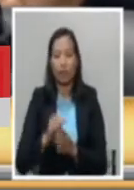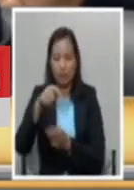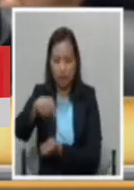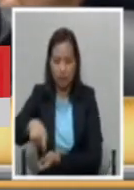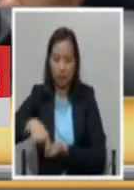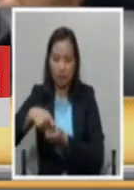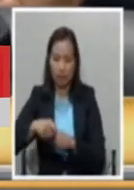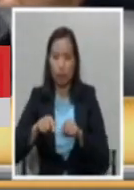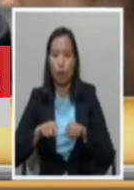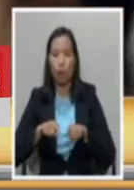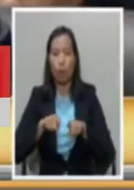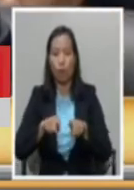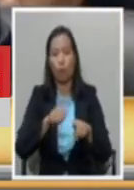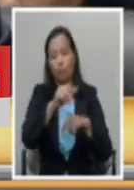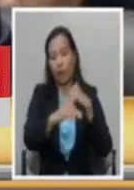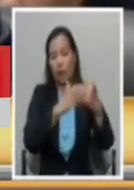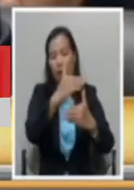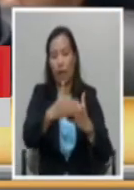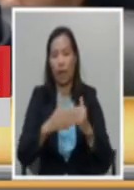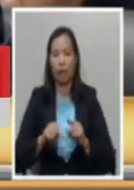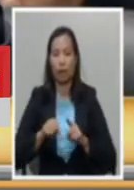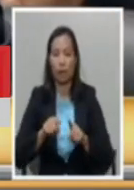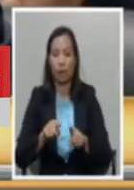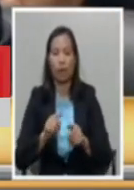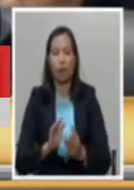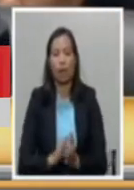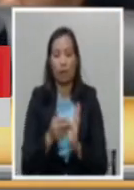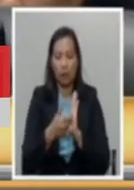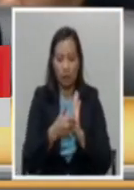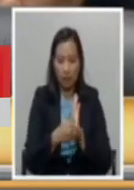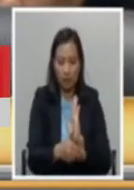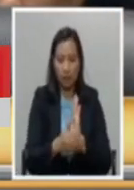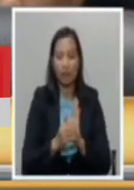ตรวันนี้ชาวนาภาคอีสานชาวนา